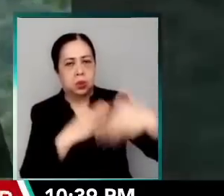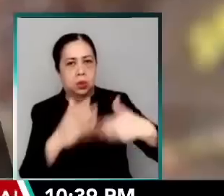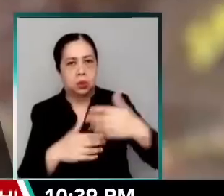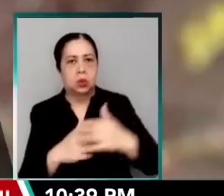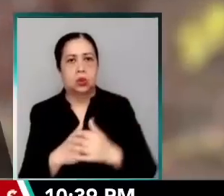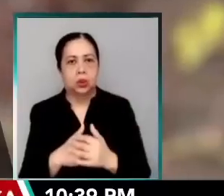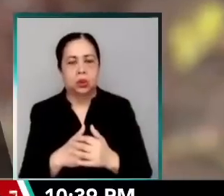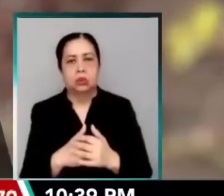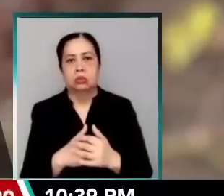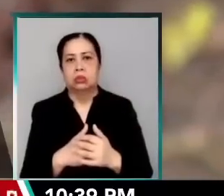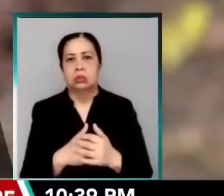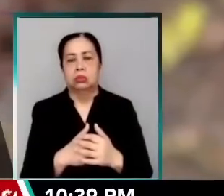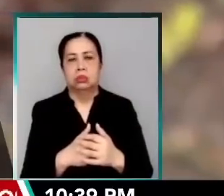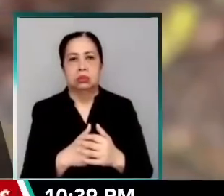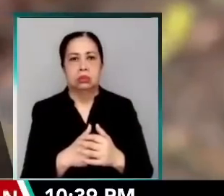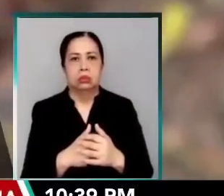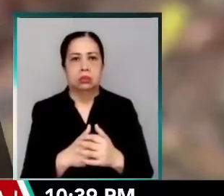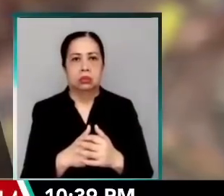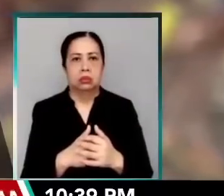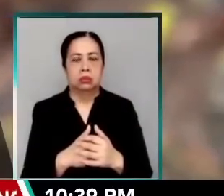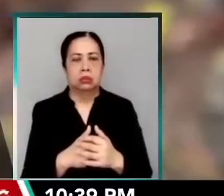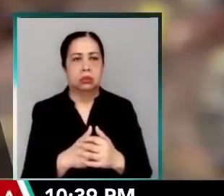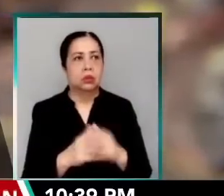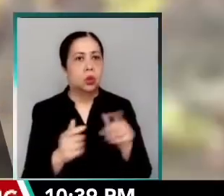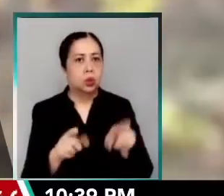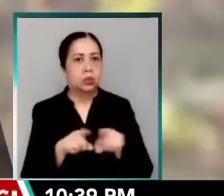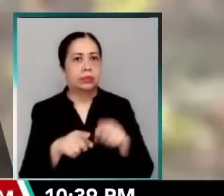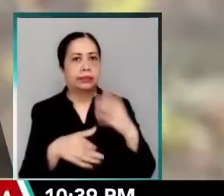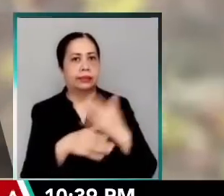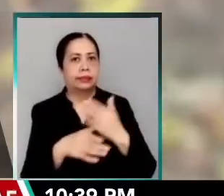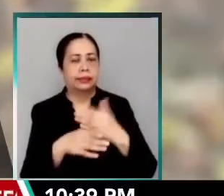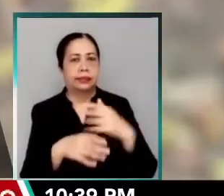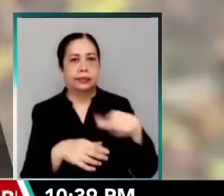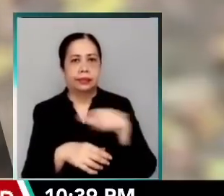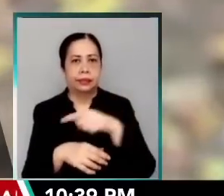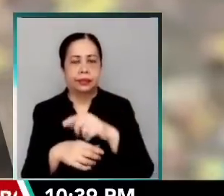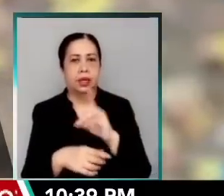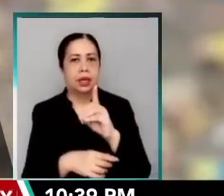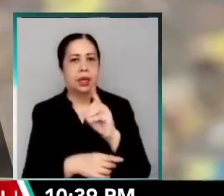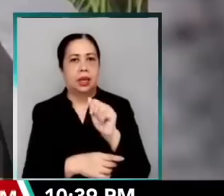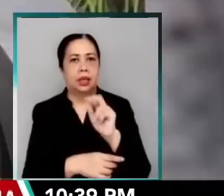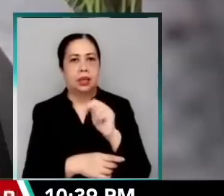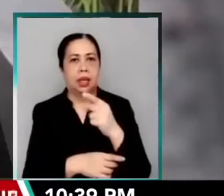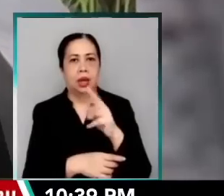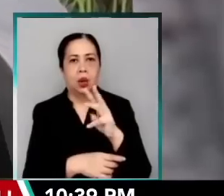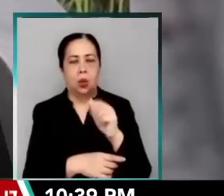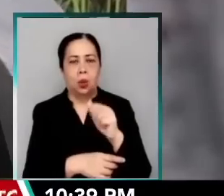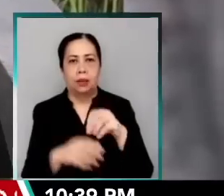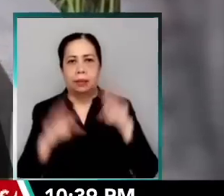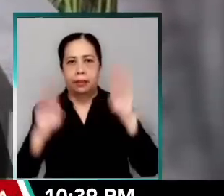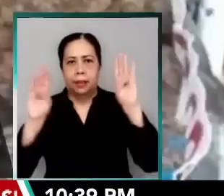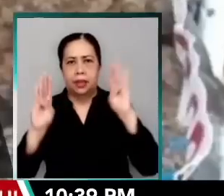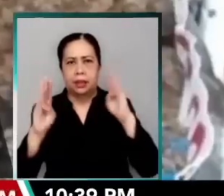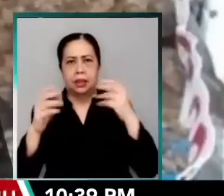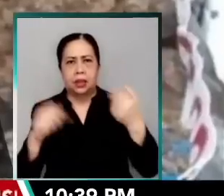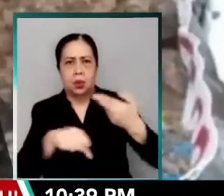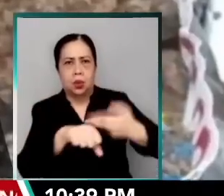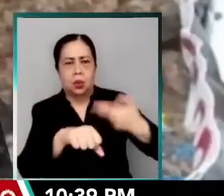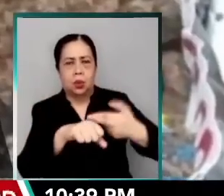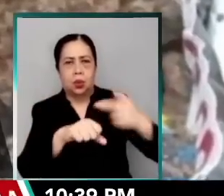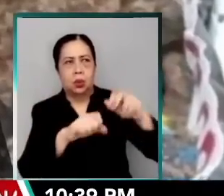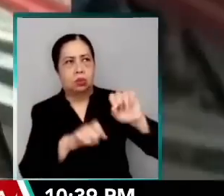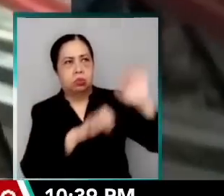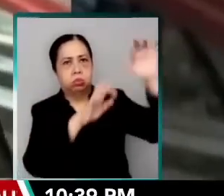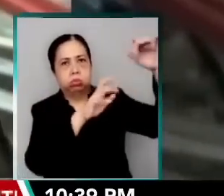bato. Humambalang din sa Governor Bado Dangwa National Road sa Kapangan, Benguet, ang malalaking tipak ng bato na nahulog mula sa